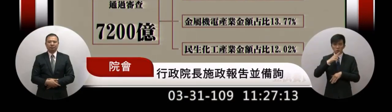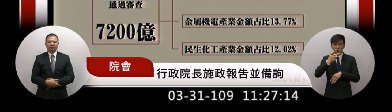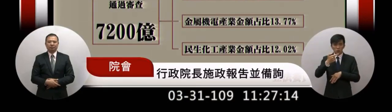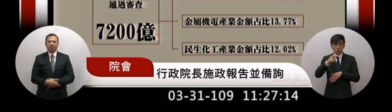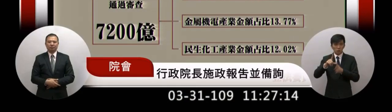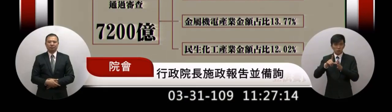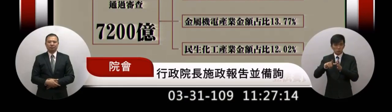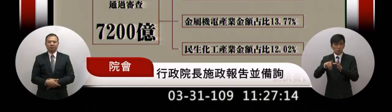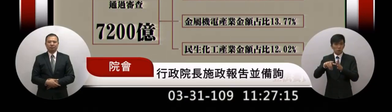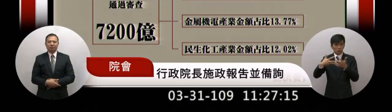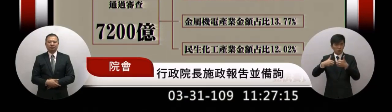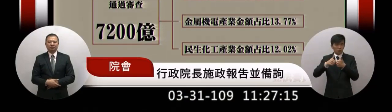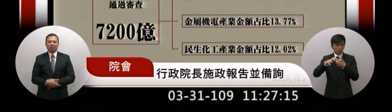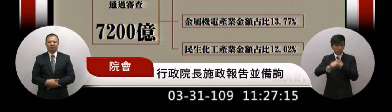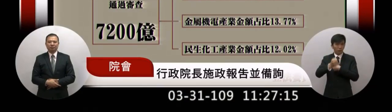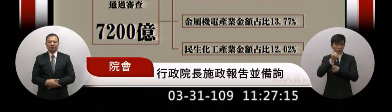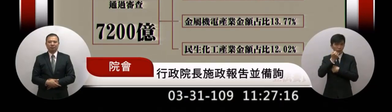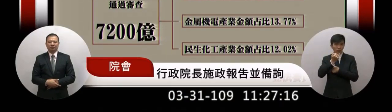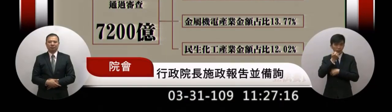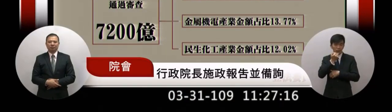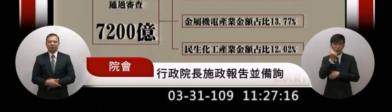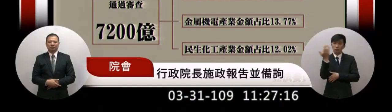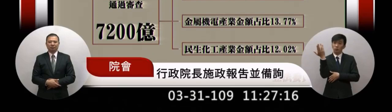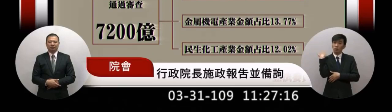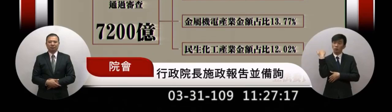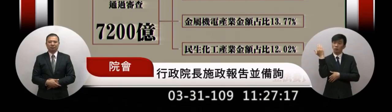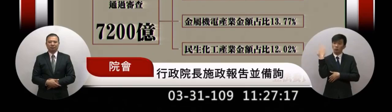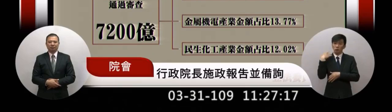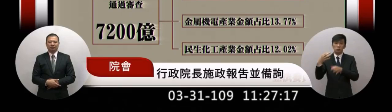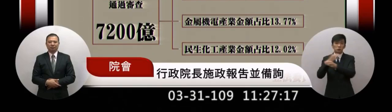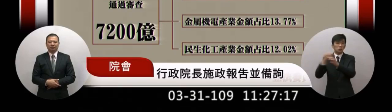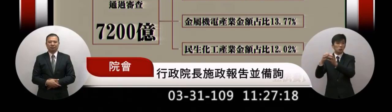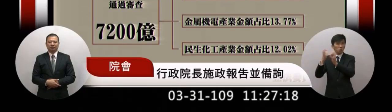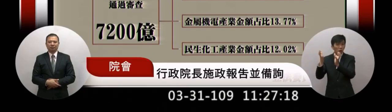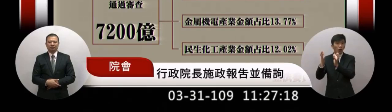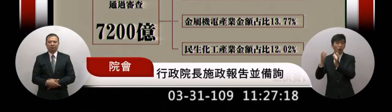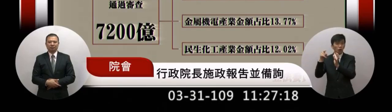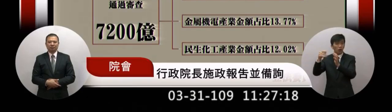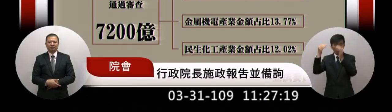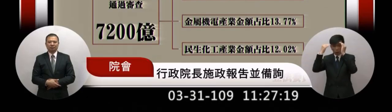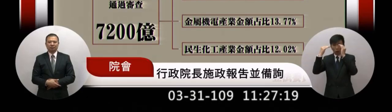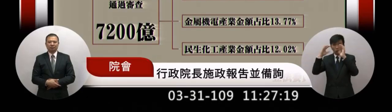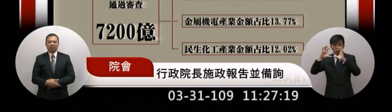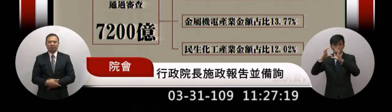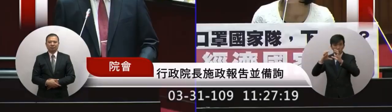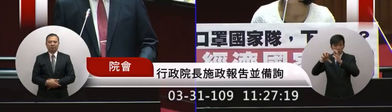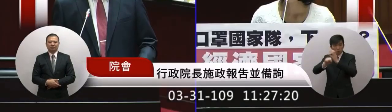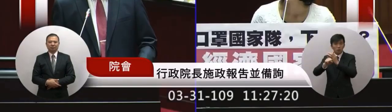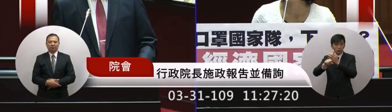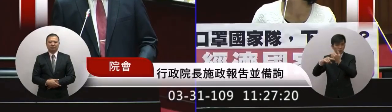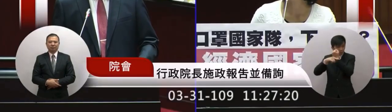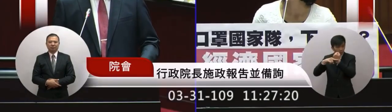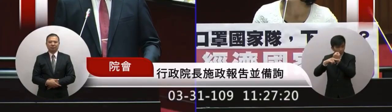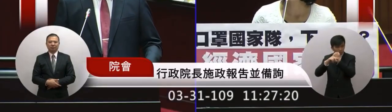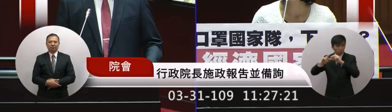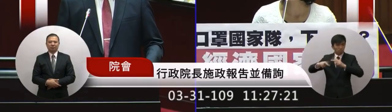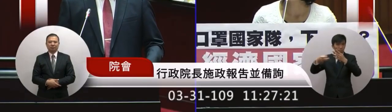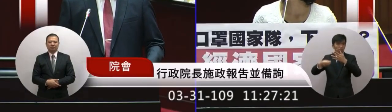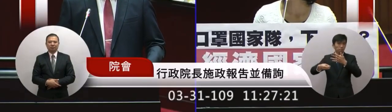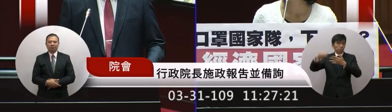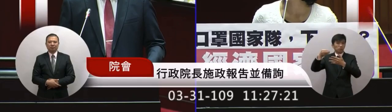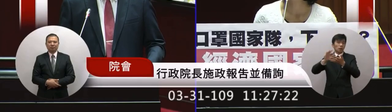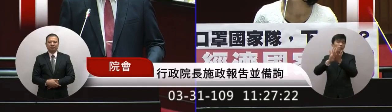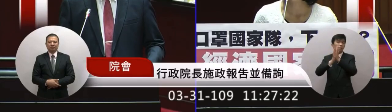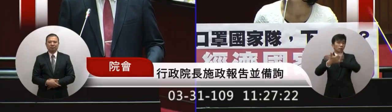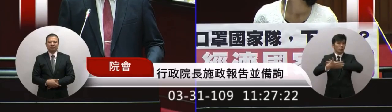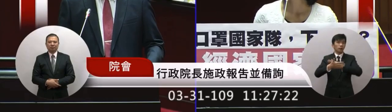口。对于韩国来讲，当年的金融危机创造了他们的产业的重新醒思再升级，那么影视音产业成为